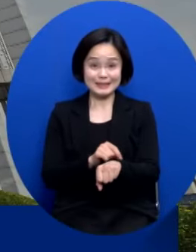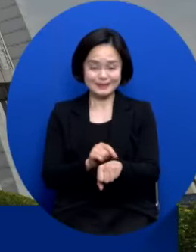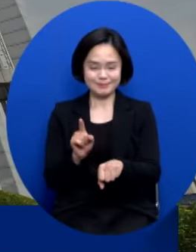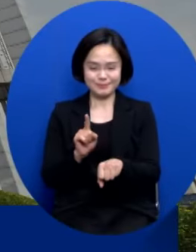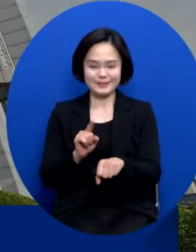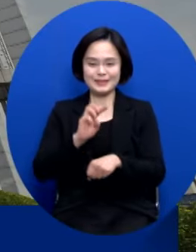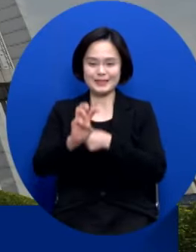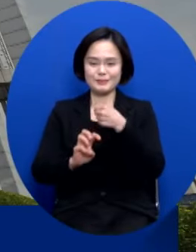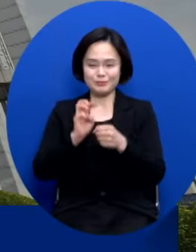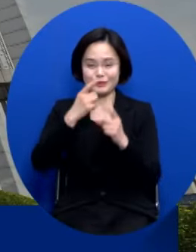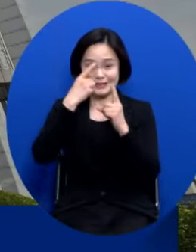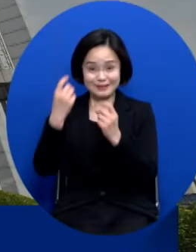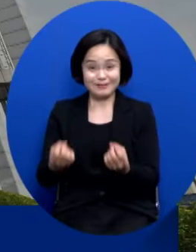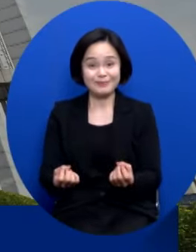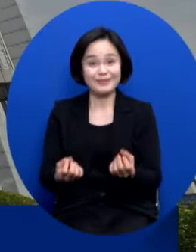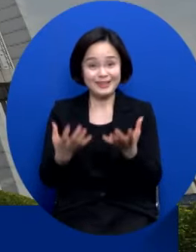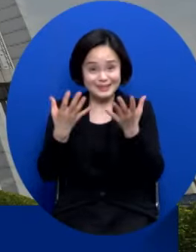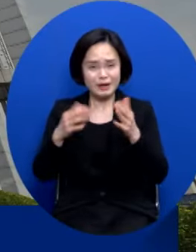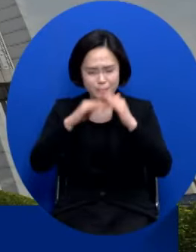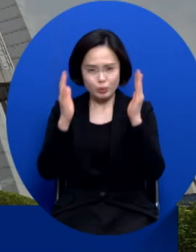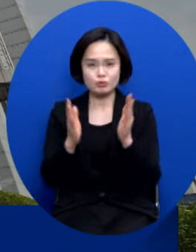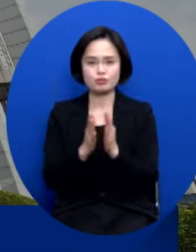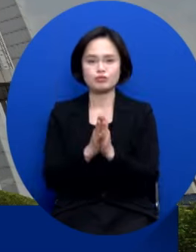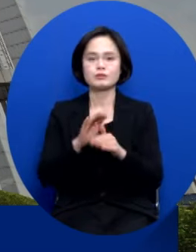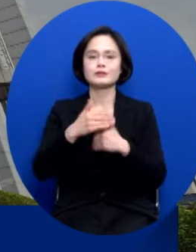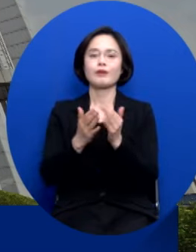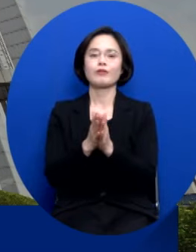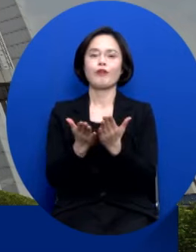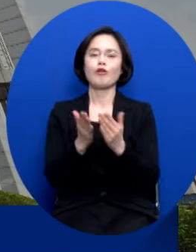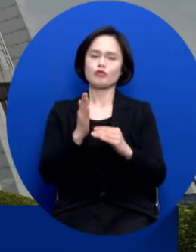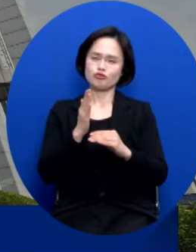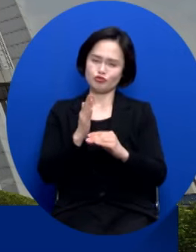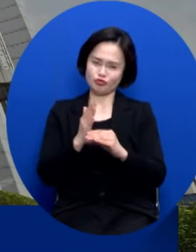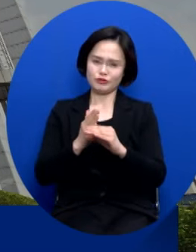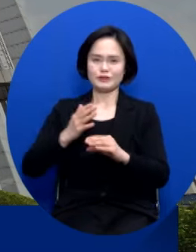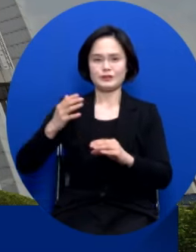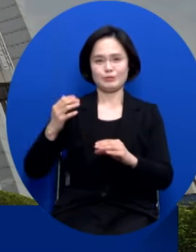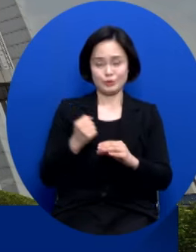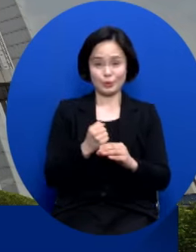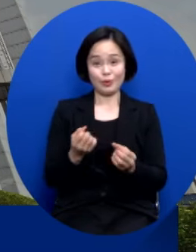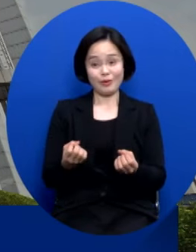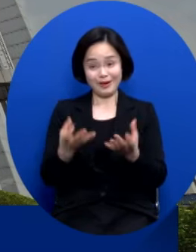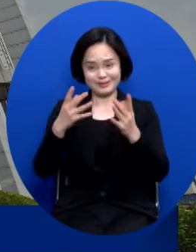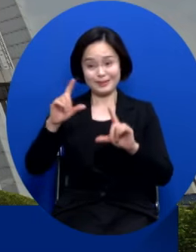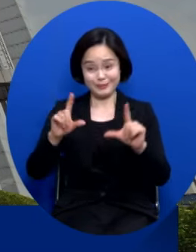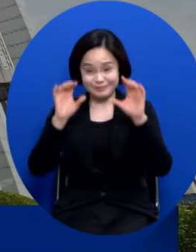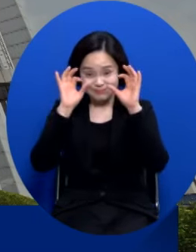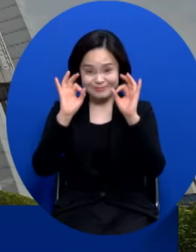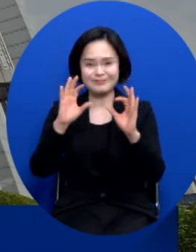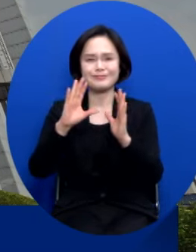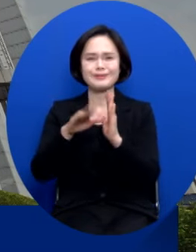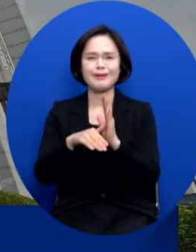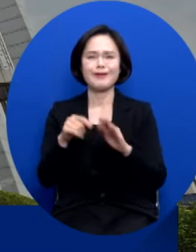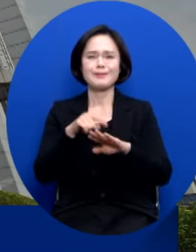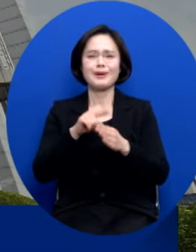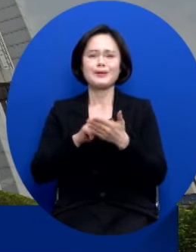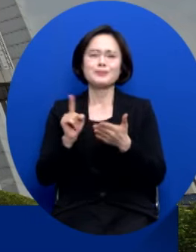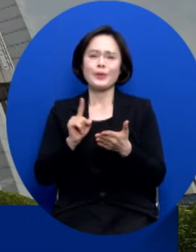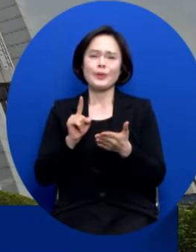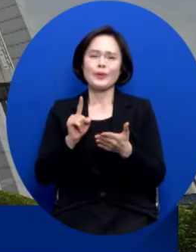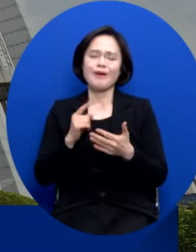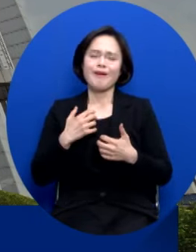모든 행사들이 성경을 중심으로 이루어지는 것을 보면서 마음이